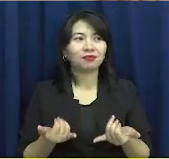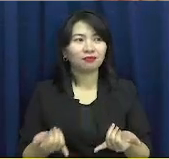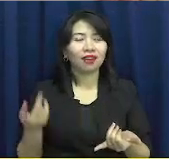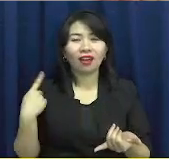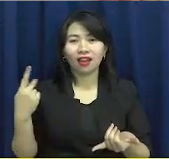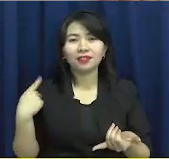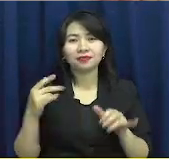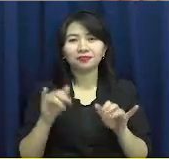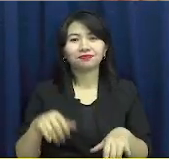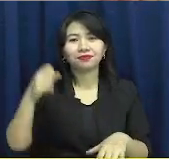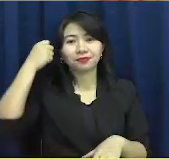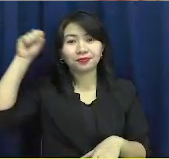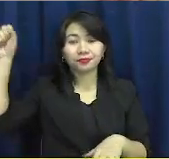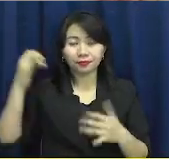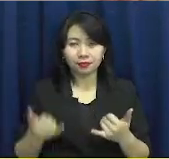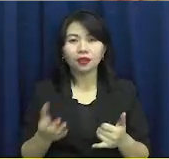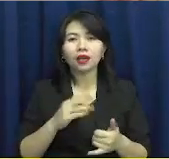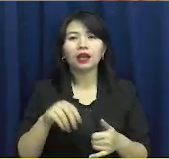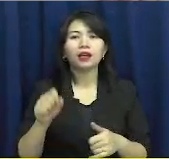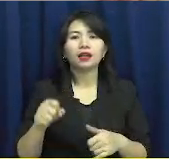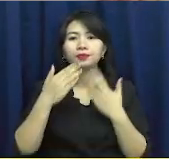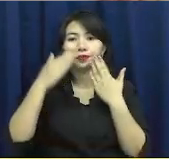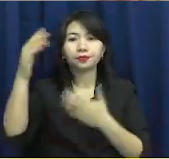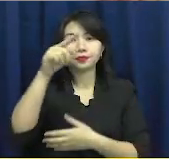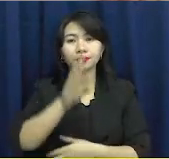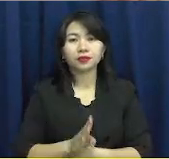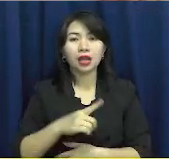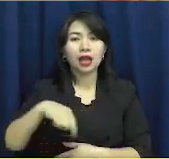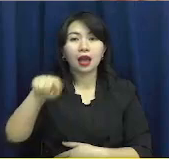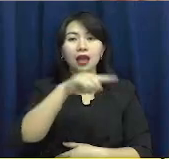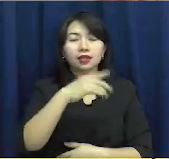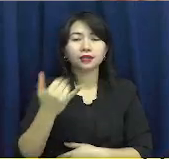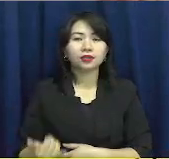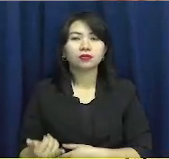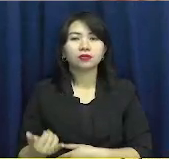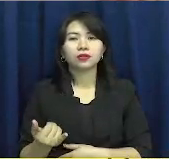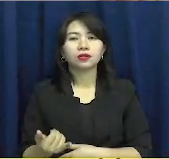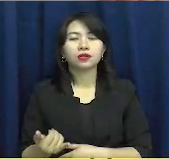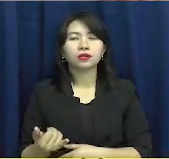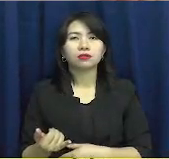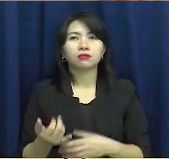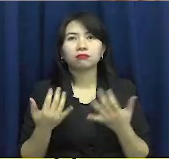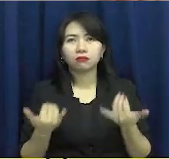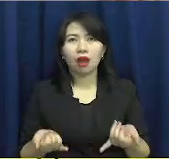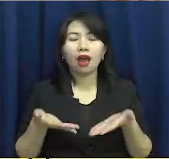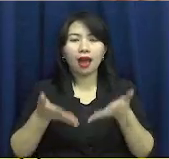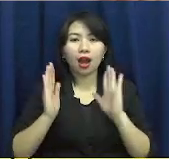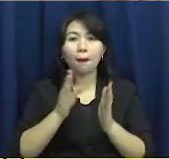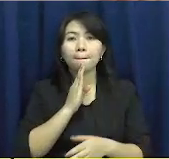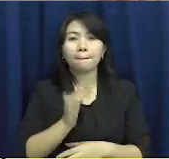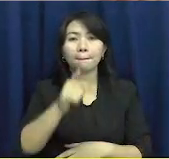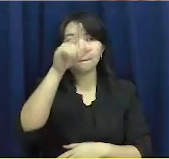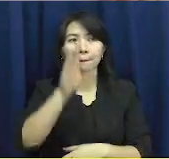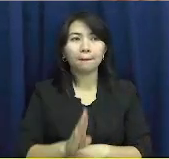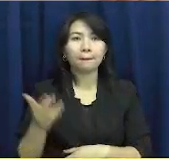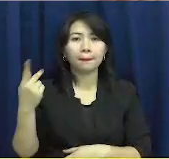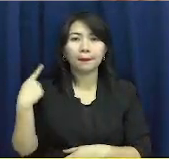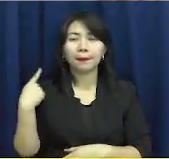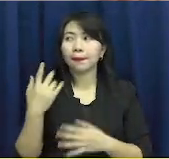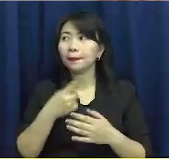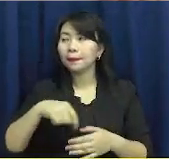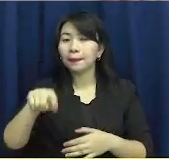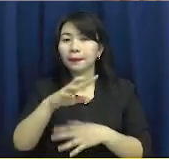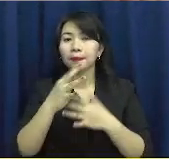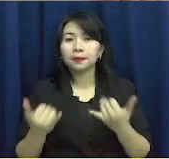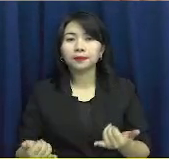Meron na po. We're back. At ako po ay nagkapasalamat sa Panginoon na tayo po ay palagi na naman tayo pinapahintulutan ng Panginoon magkaroon ng kung saan ito pong episode po na